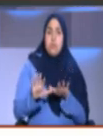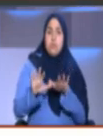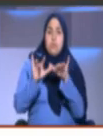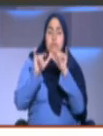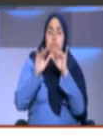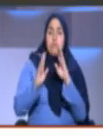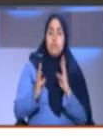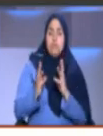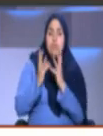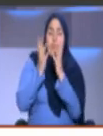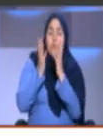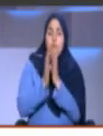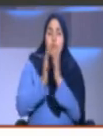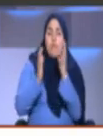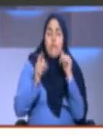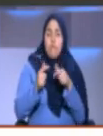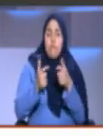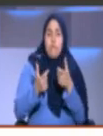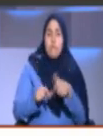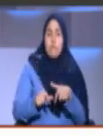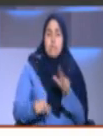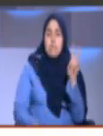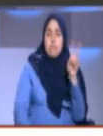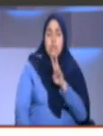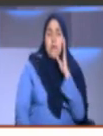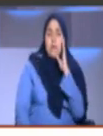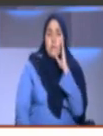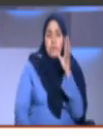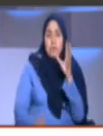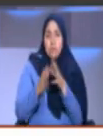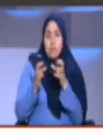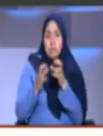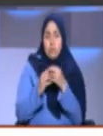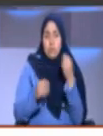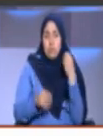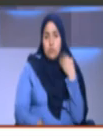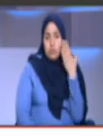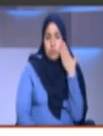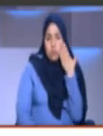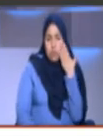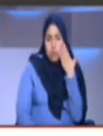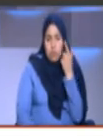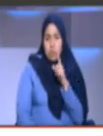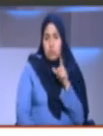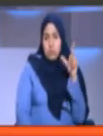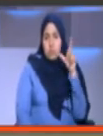نعم، بشكرك شكرا جزيلا أستاذ خليفة أدهم، رئيس تحرير الأهرام الاقتصادي.